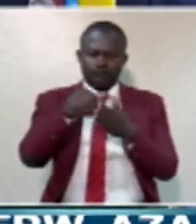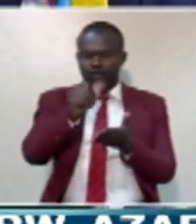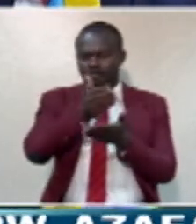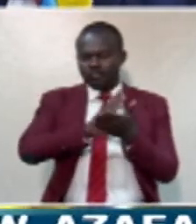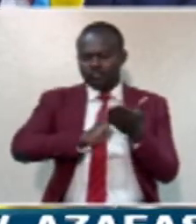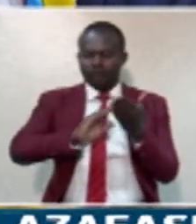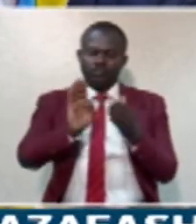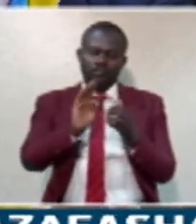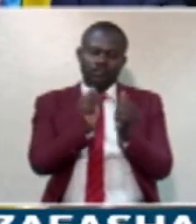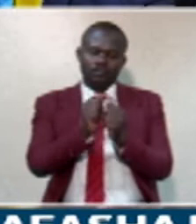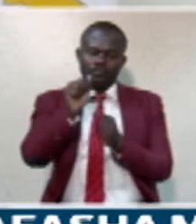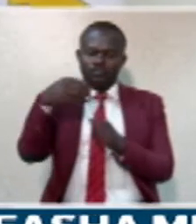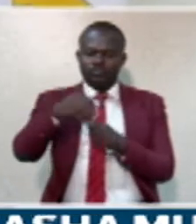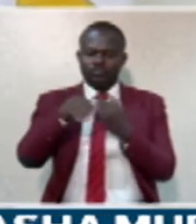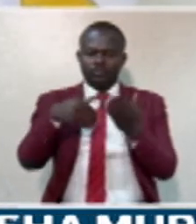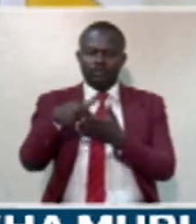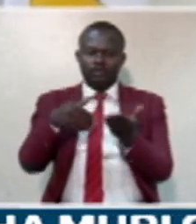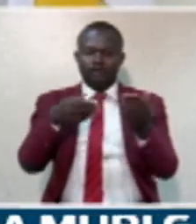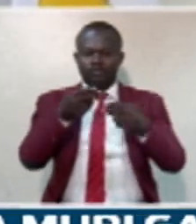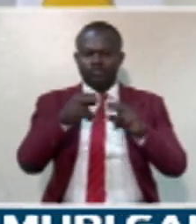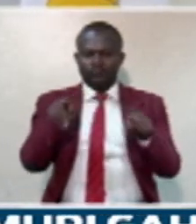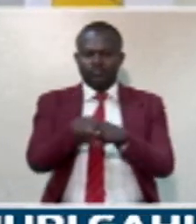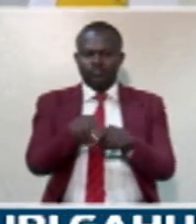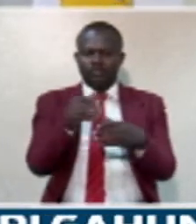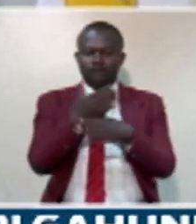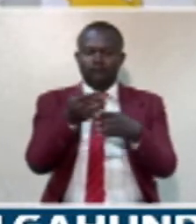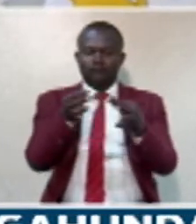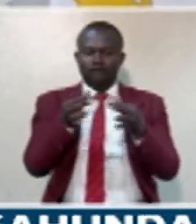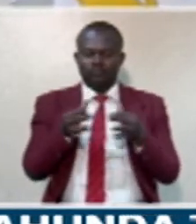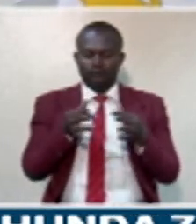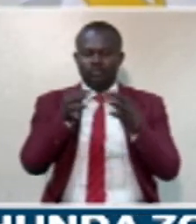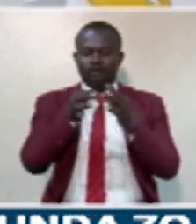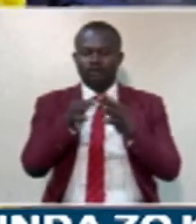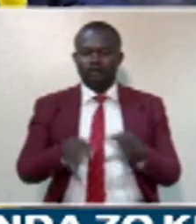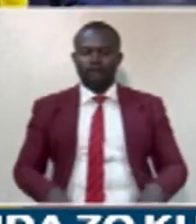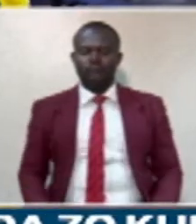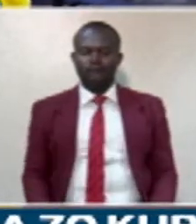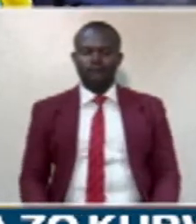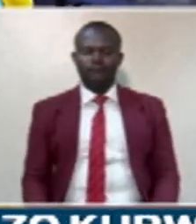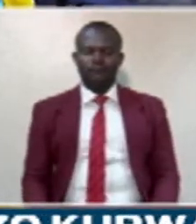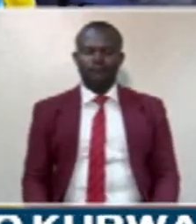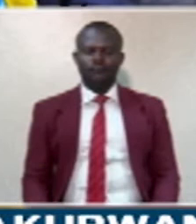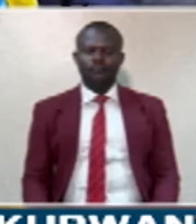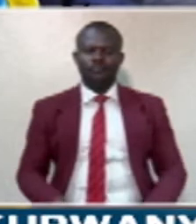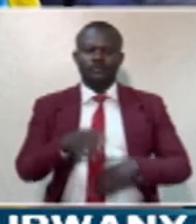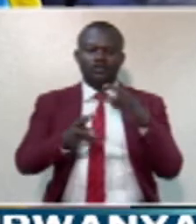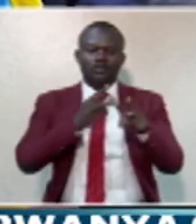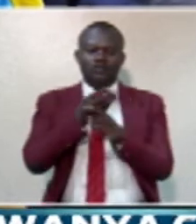miliyoni 15 z'amadolari kikaba inguzanyo nk'uko Minisitiri w'Imari n'Igenamigambi abisobanura. Banki y'Isi